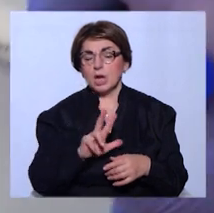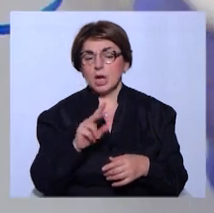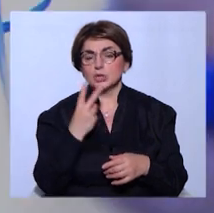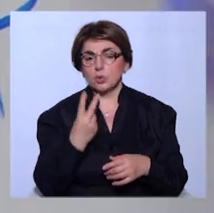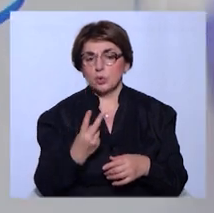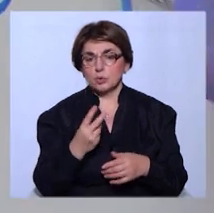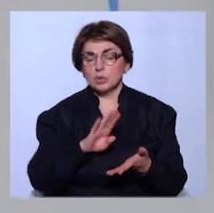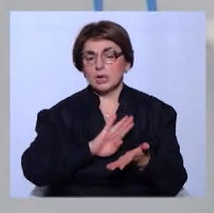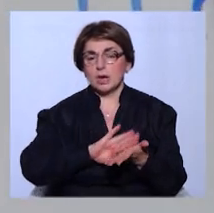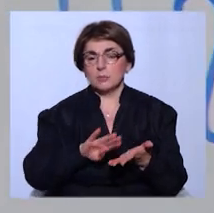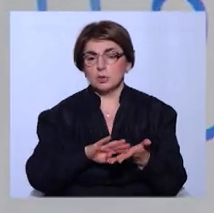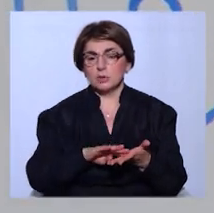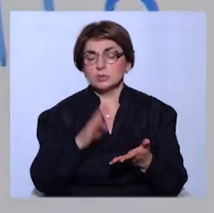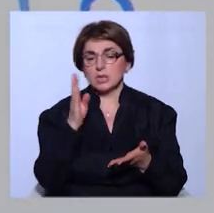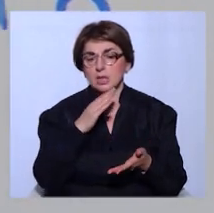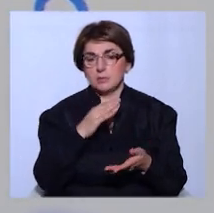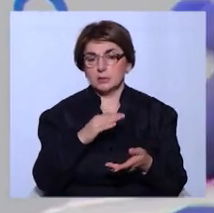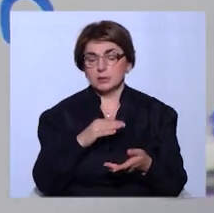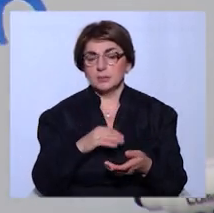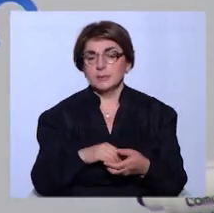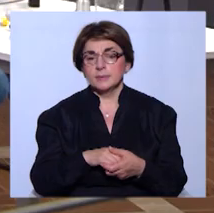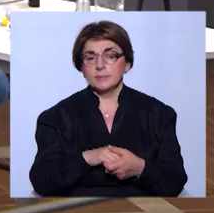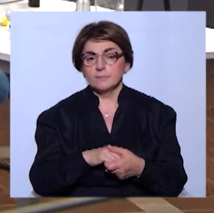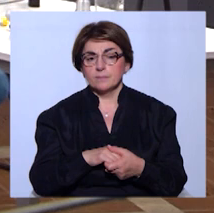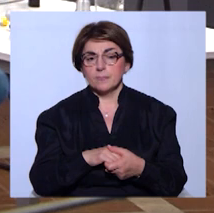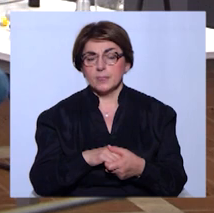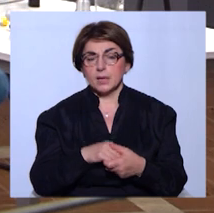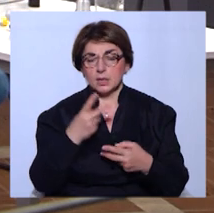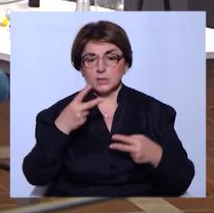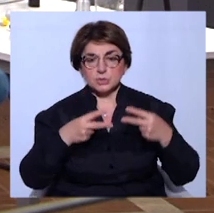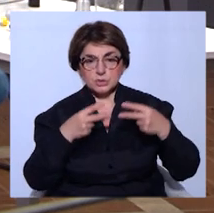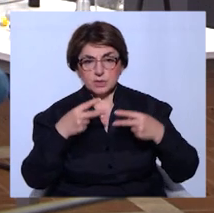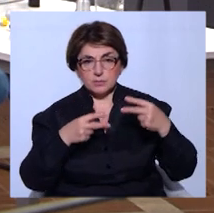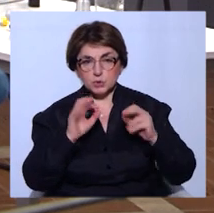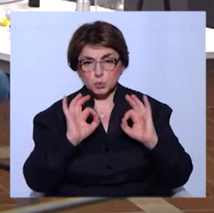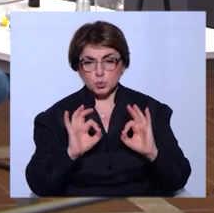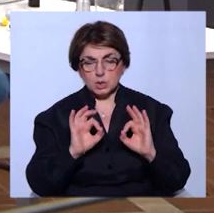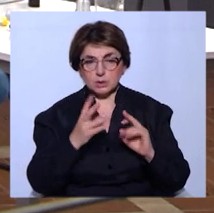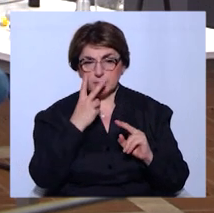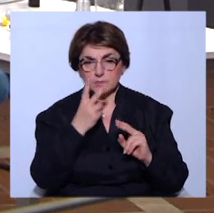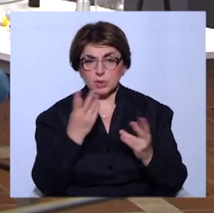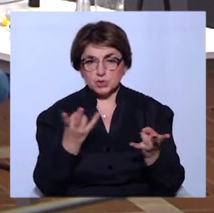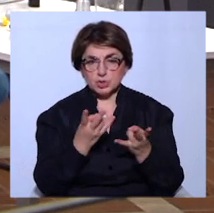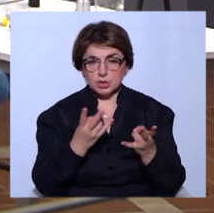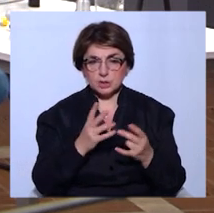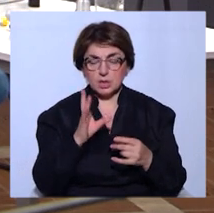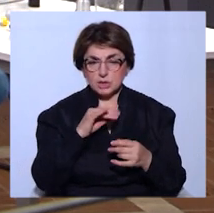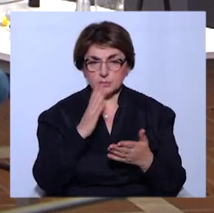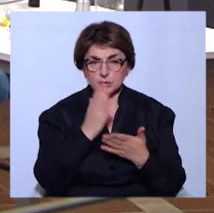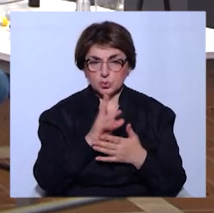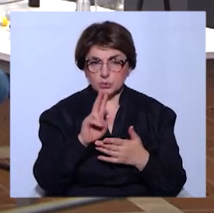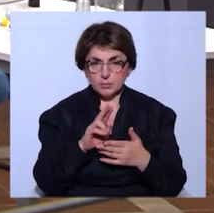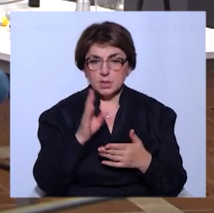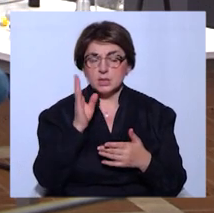C2H2 და გამოიყოს წყალბადი. შევამოწმოთ, რამდენად სწორად დავწერეთ, ანუ ნახშირბადი 2